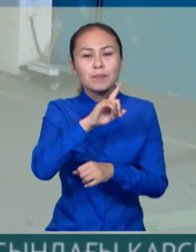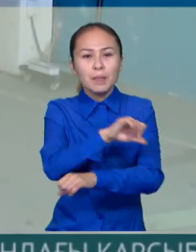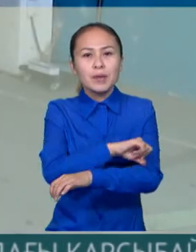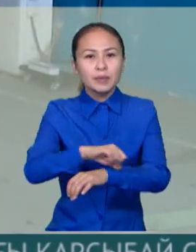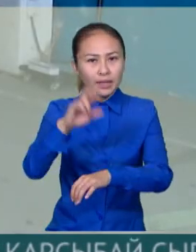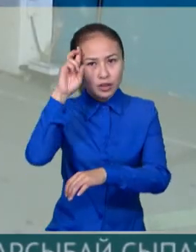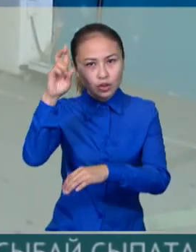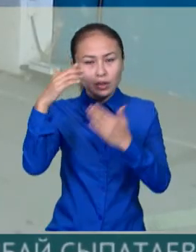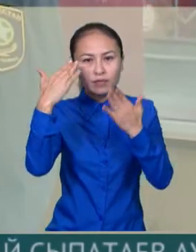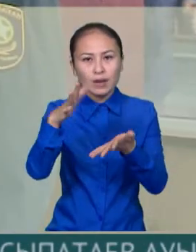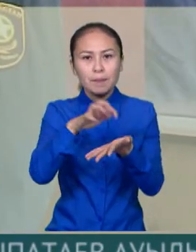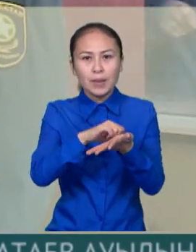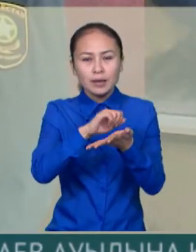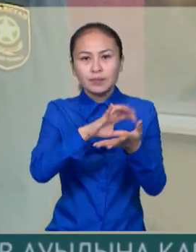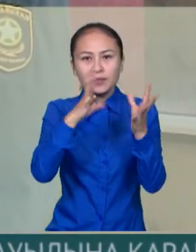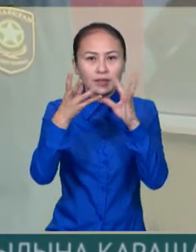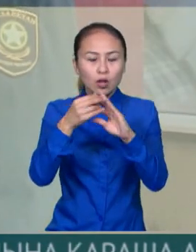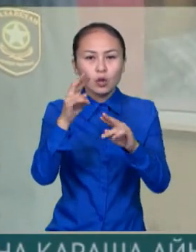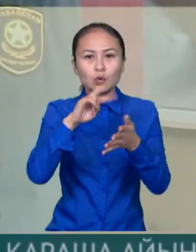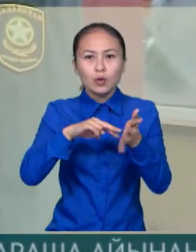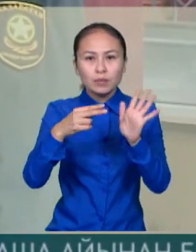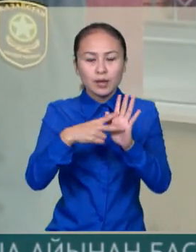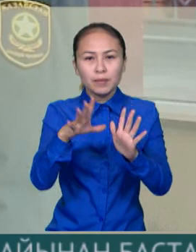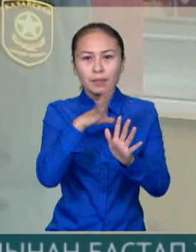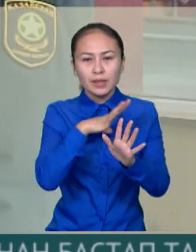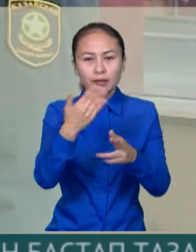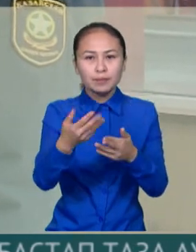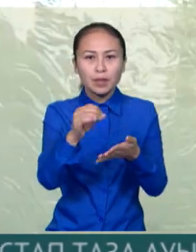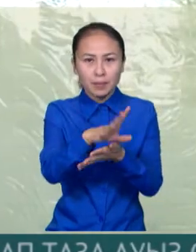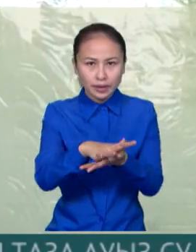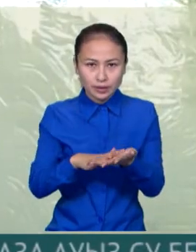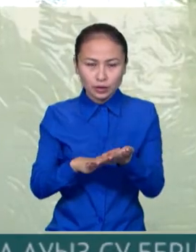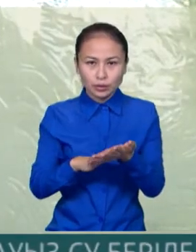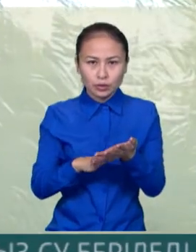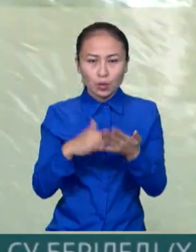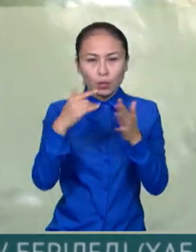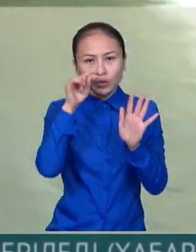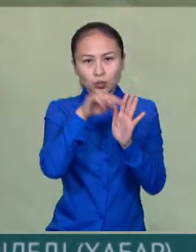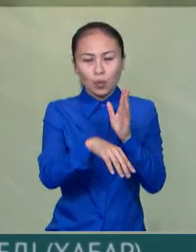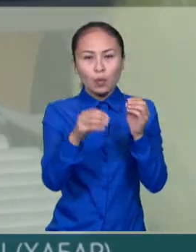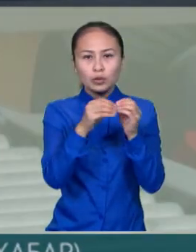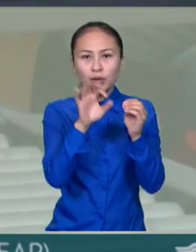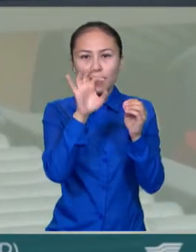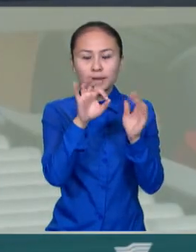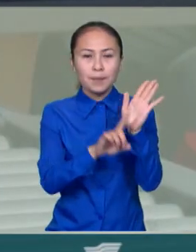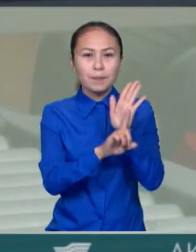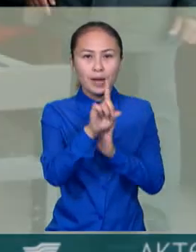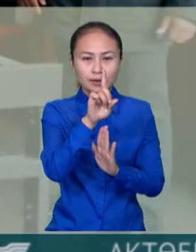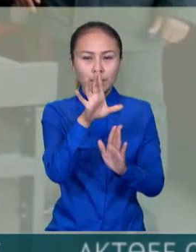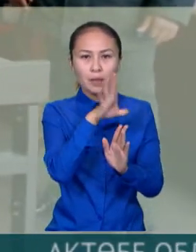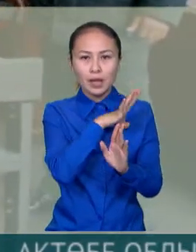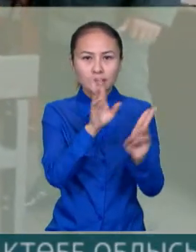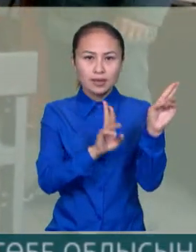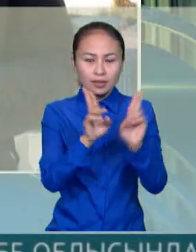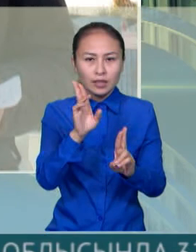шекараның барлық периметрі бойынша жүріп жатқан жоспарлы шекаралық операция әлі жалғасуда. 10 қазаннан бастап фитосанитарлық